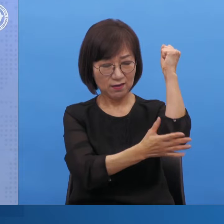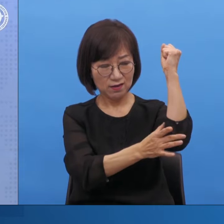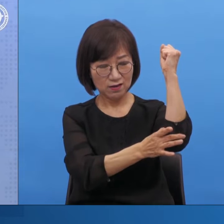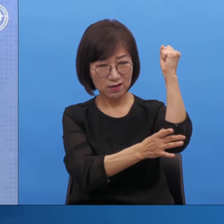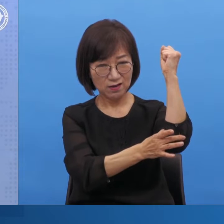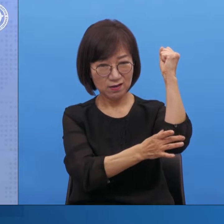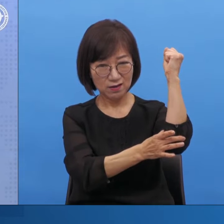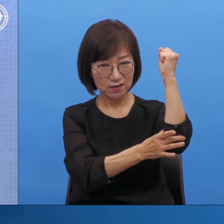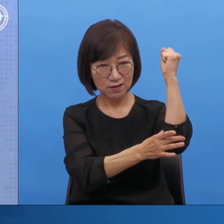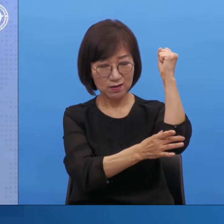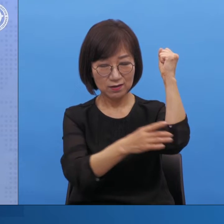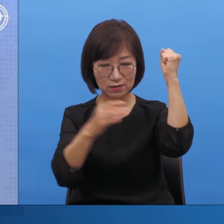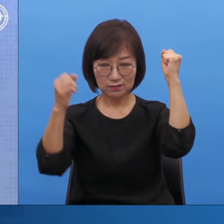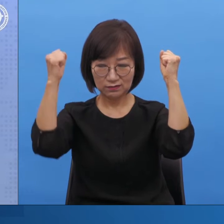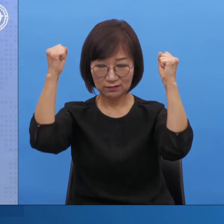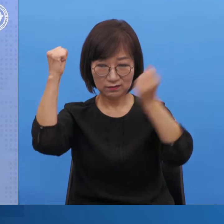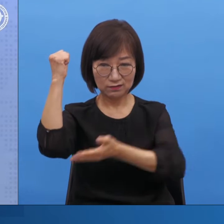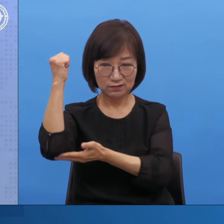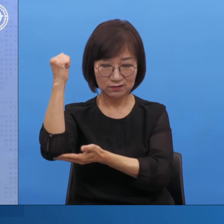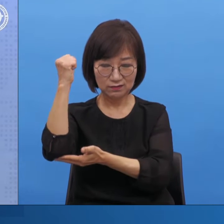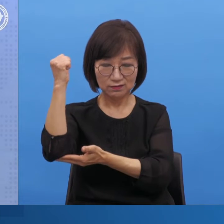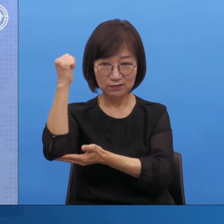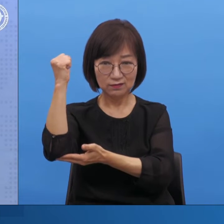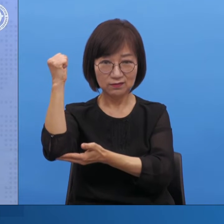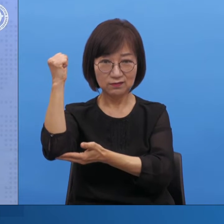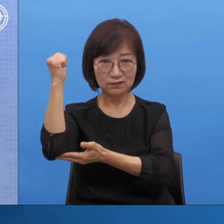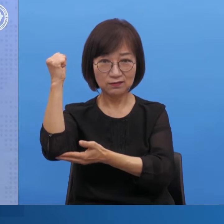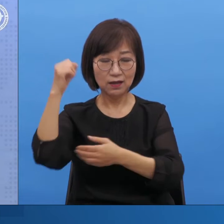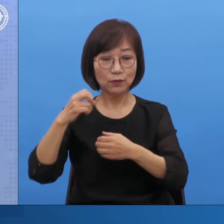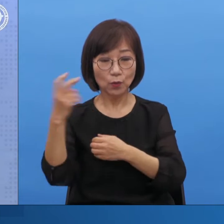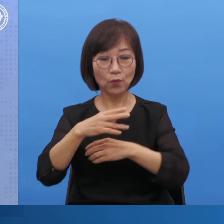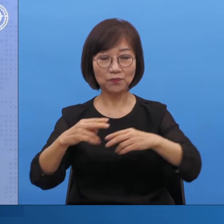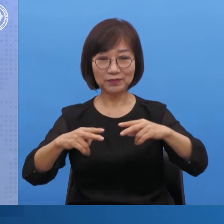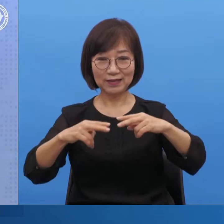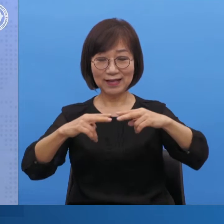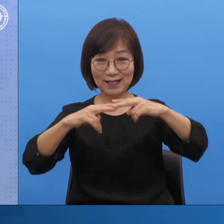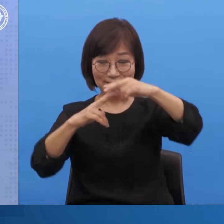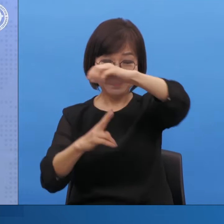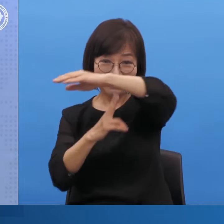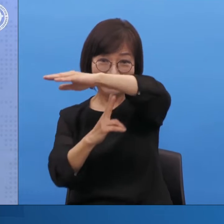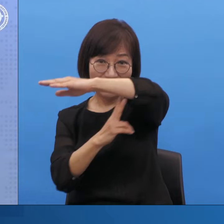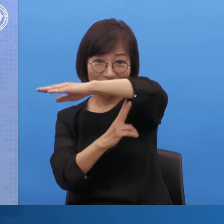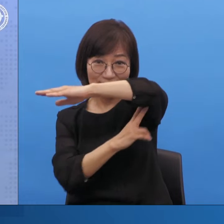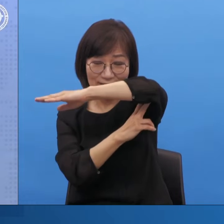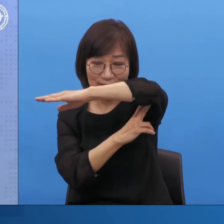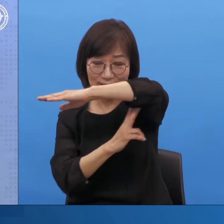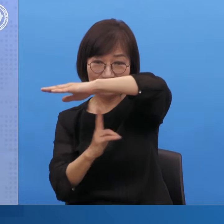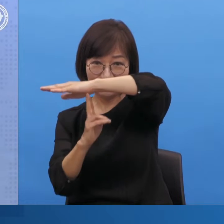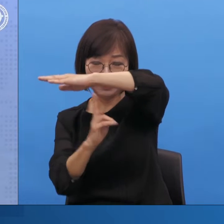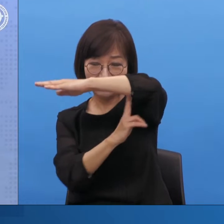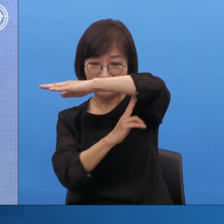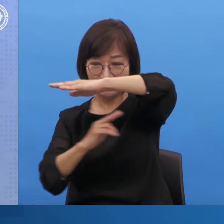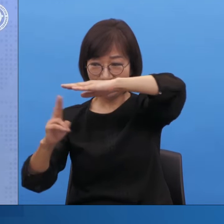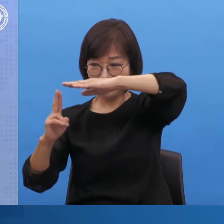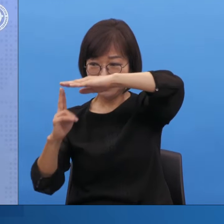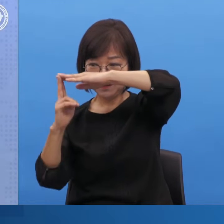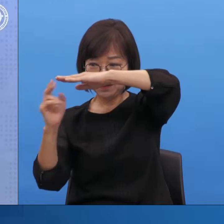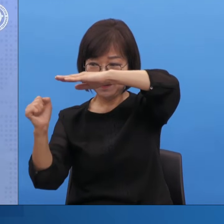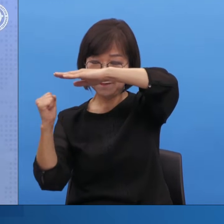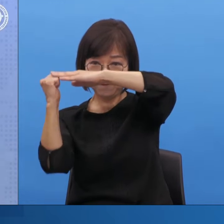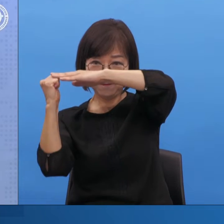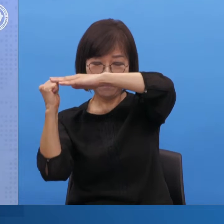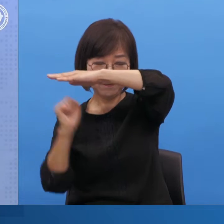and standing, erecting this building had completely 그 fallen. 다리를 버텨야 되는 기둥이 흔들렸으니까 무너지는 거예요. And because the pillars